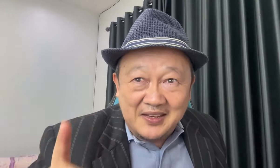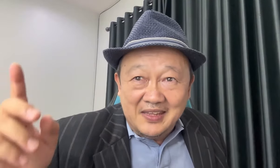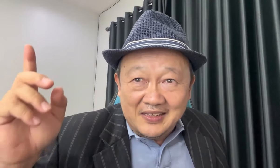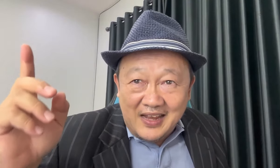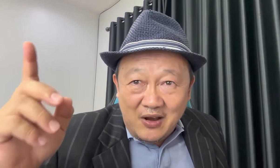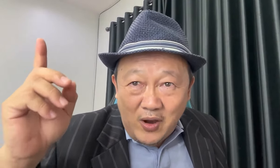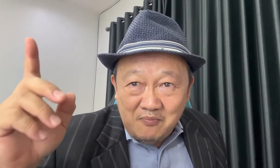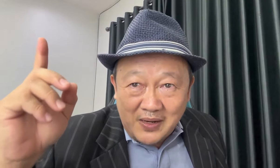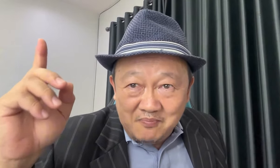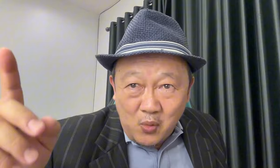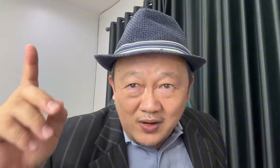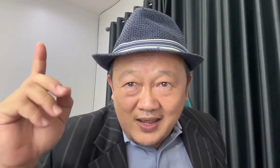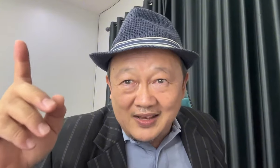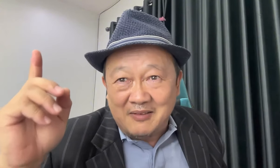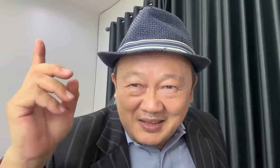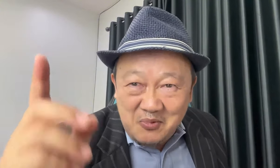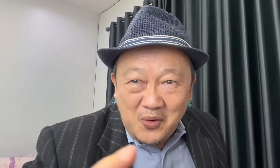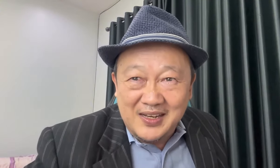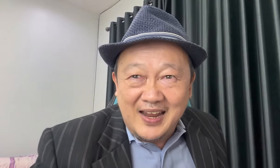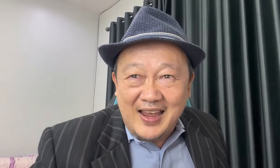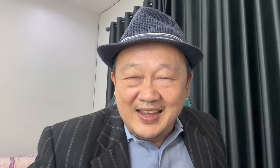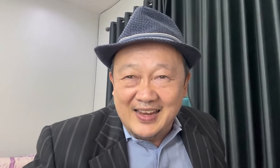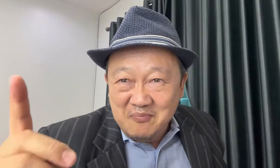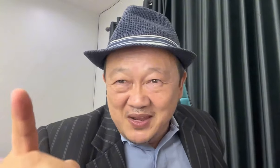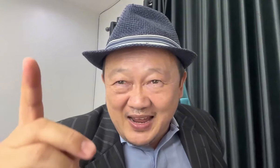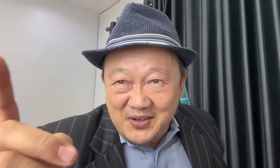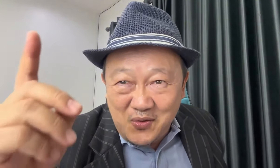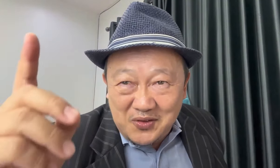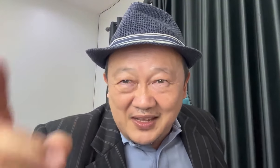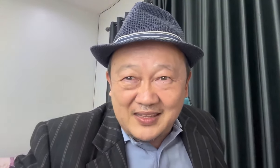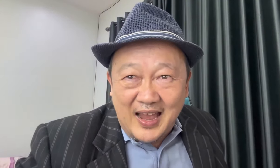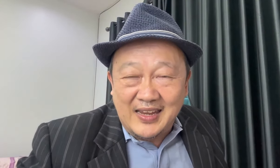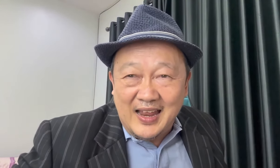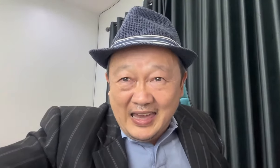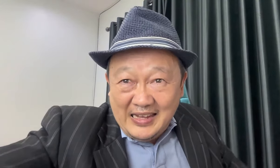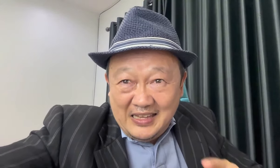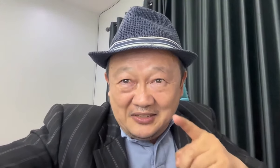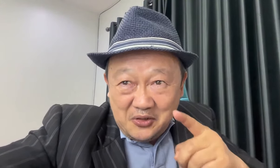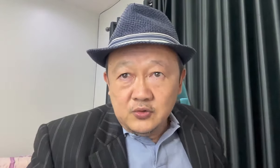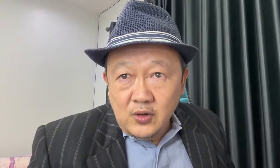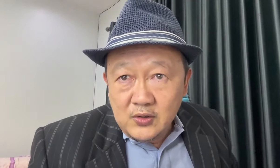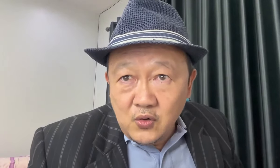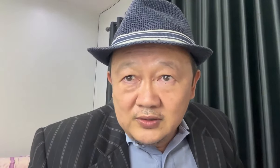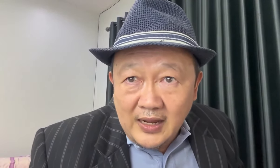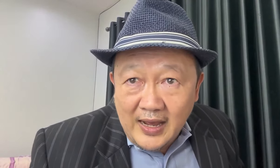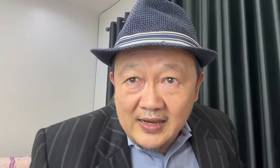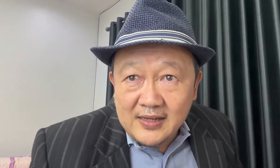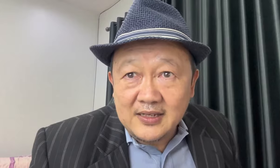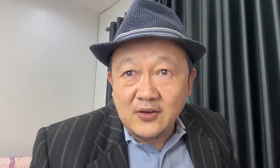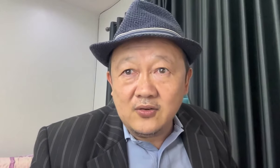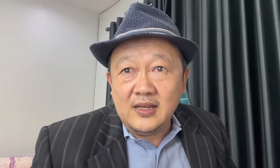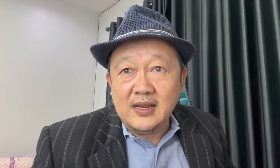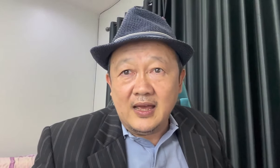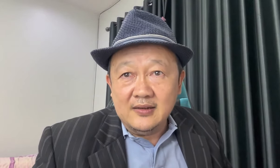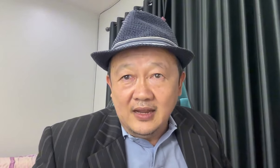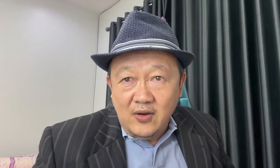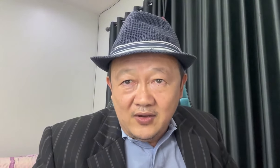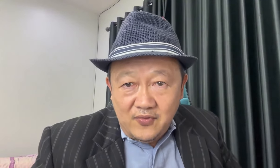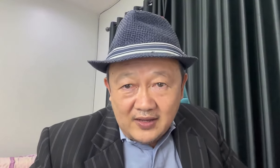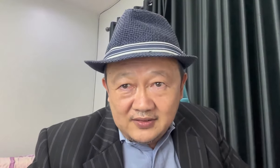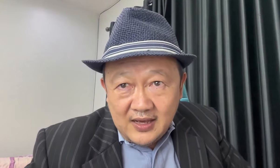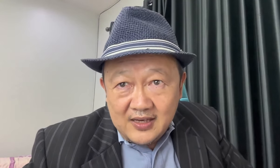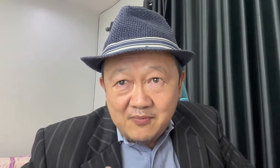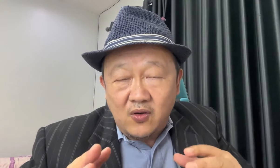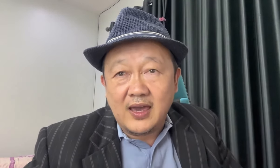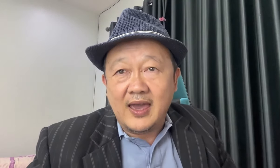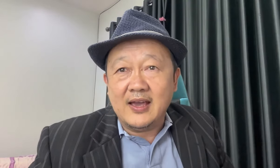พิเศษที่ที่จะสร้างความปั่นป่วนให้กับตำรวจนี่ได้เลยนะมีนายกคุณเศรษฐานี่แหละเก่งที่สุดคุณไอซ์รัชนกนี่นะเดี๋ยว